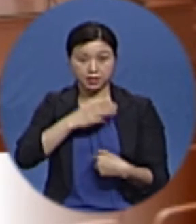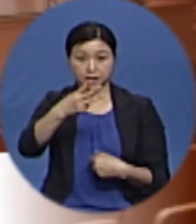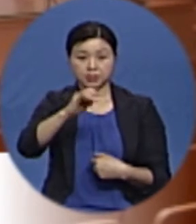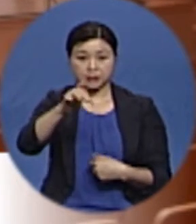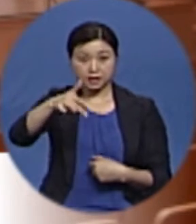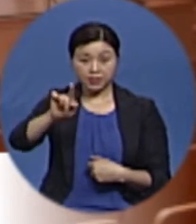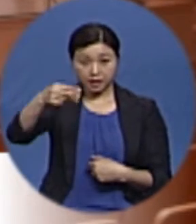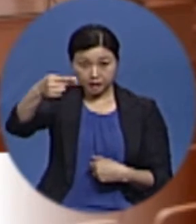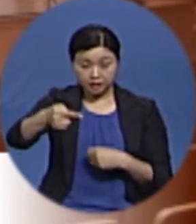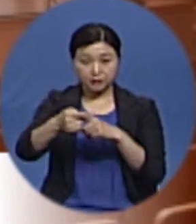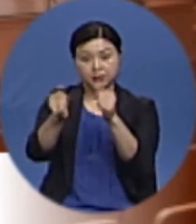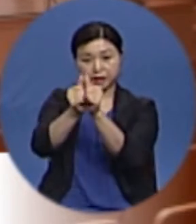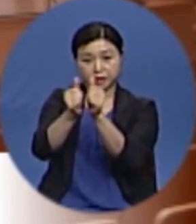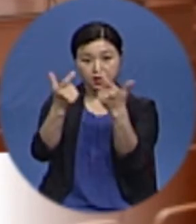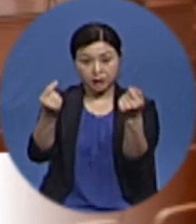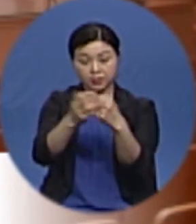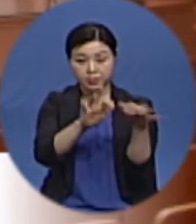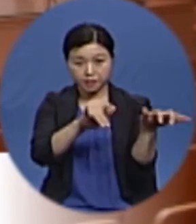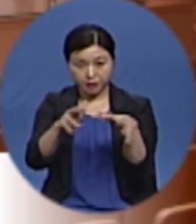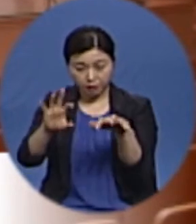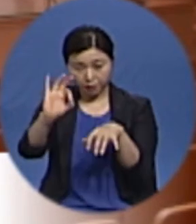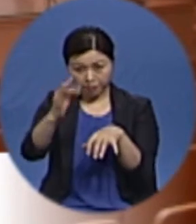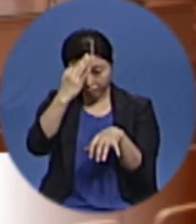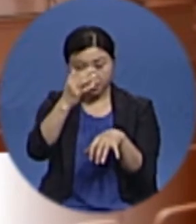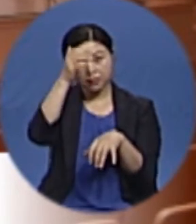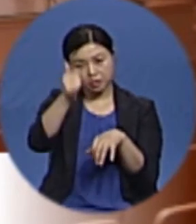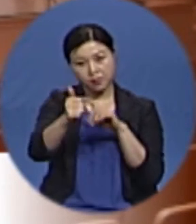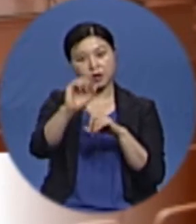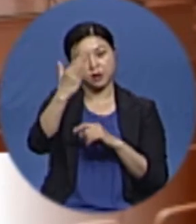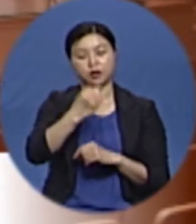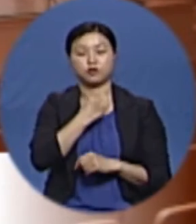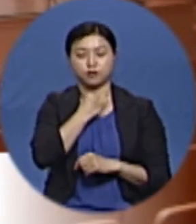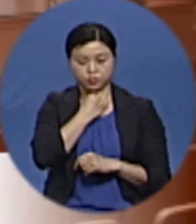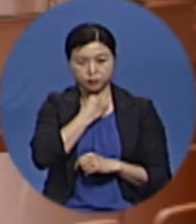리차드 클라이더만과 같은 피아니스트가 되는 것이 꿈입니다.